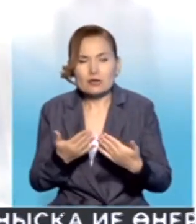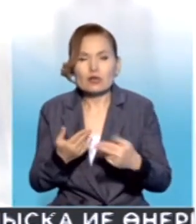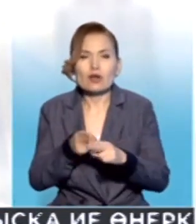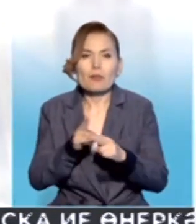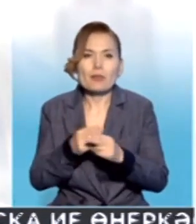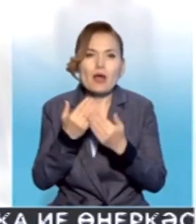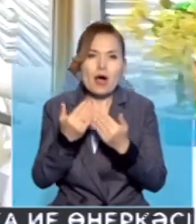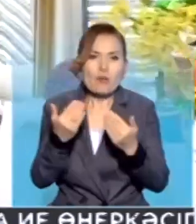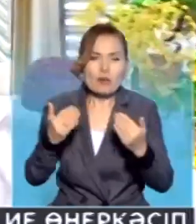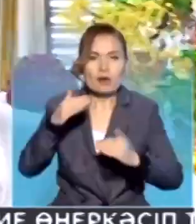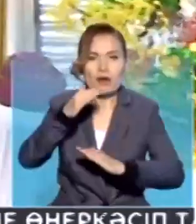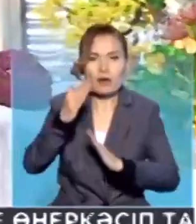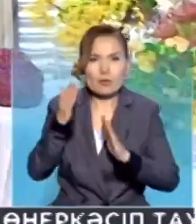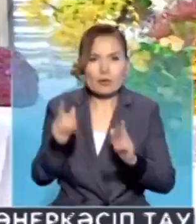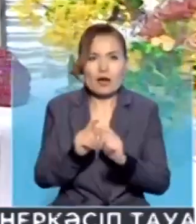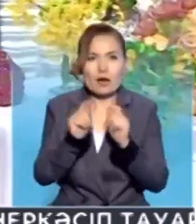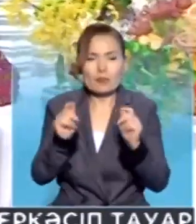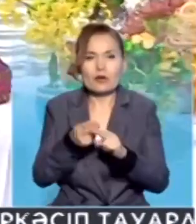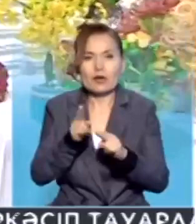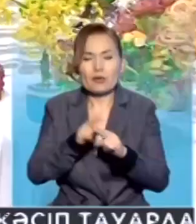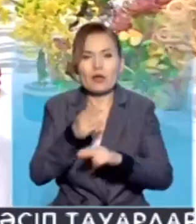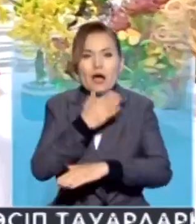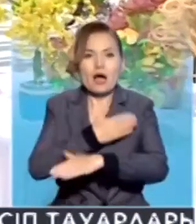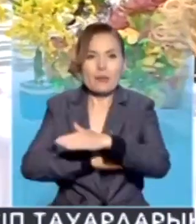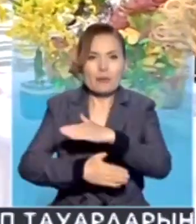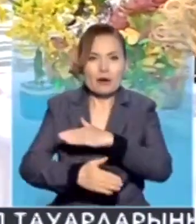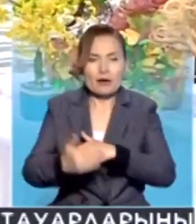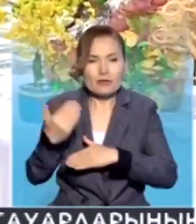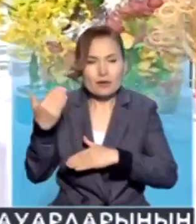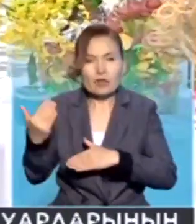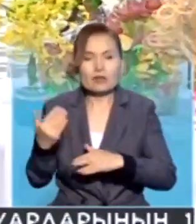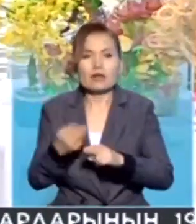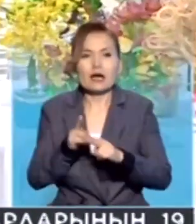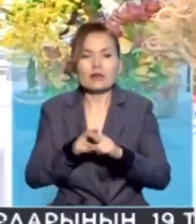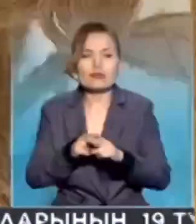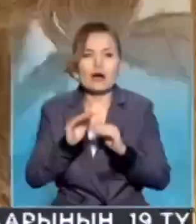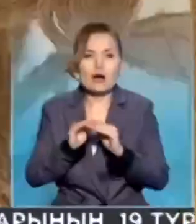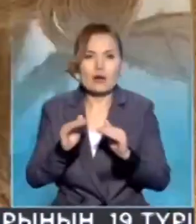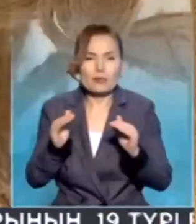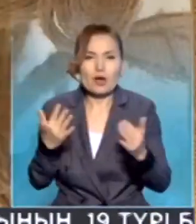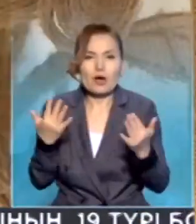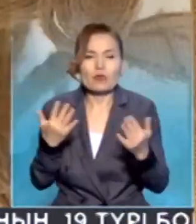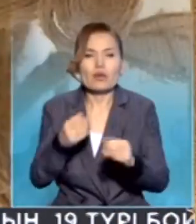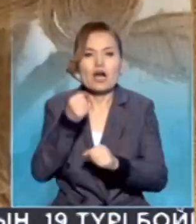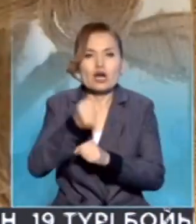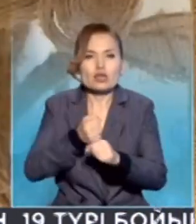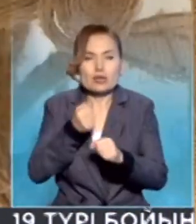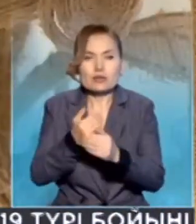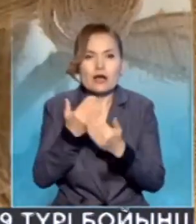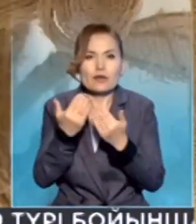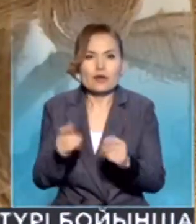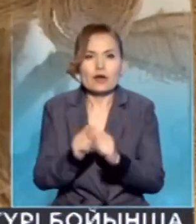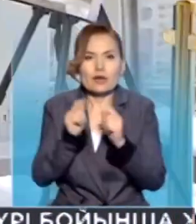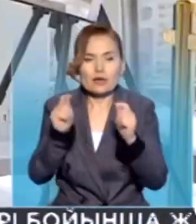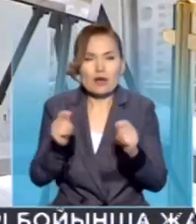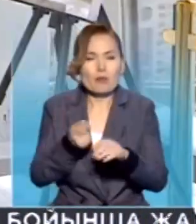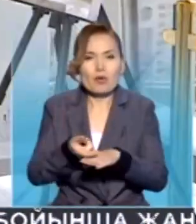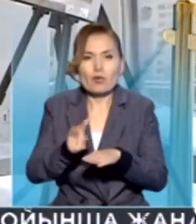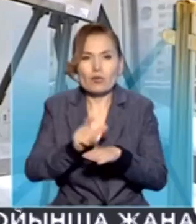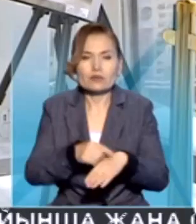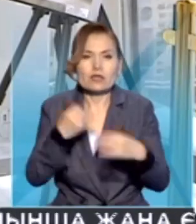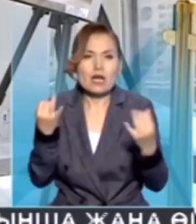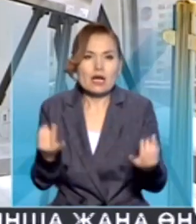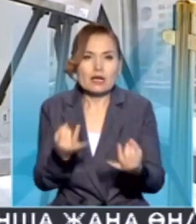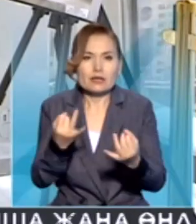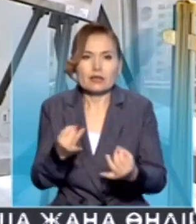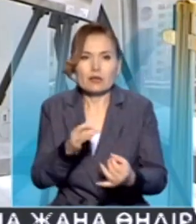мен мүсіндері таныстырылды. Мүмкіндігі шектеулі жандардың еңбек терапиясында жасаған туындыларын көпшіліктің тамашалауы олардың шығармашылығын